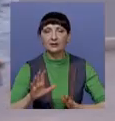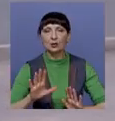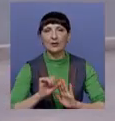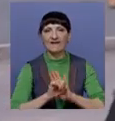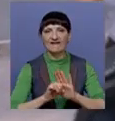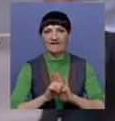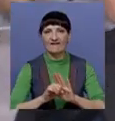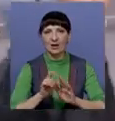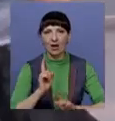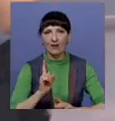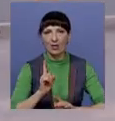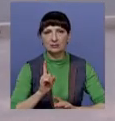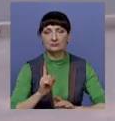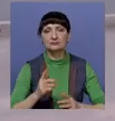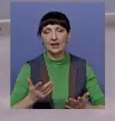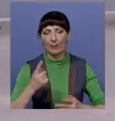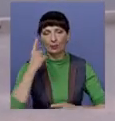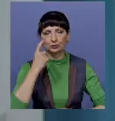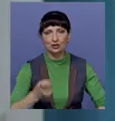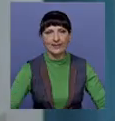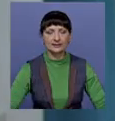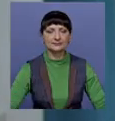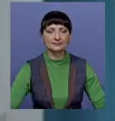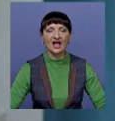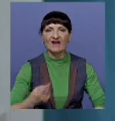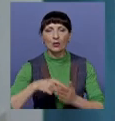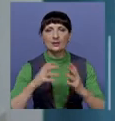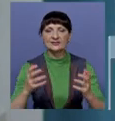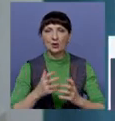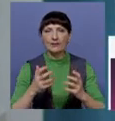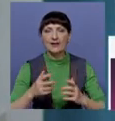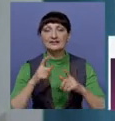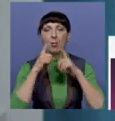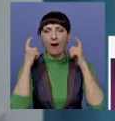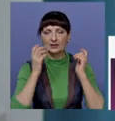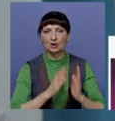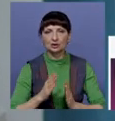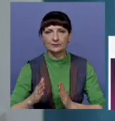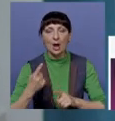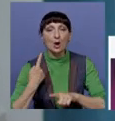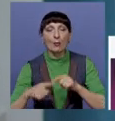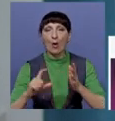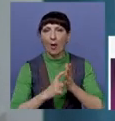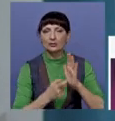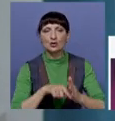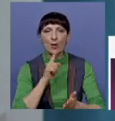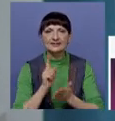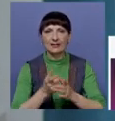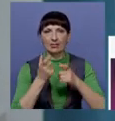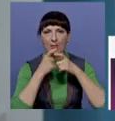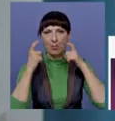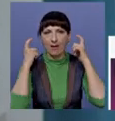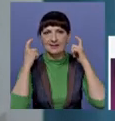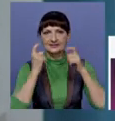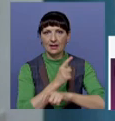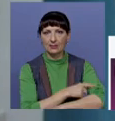говорится, легким испугом, получив предупреждение. В городе сохраняется масочный режим. В любом помещении обязательно нужно одевать